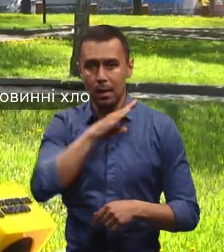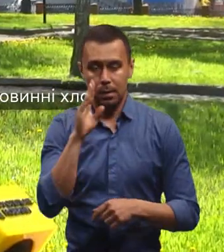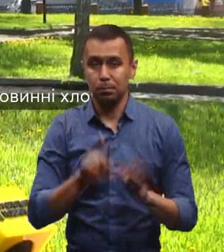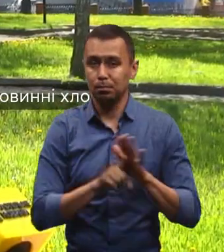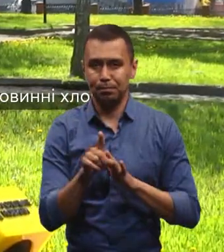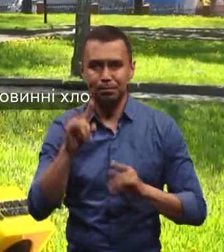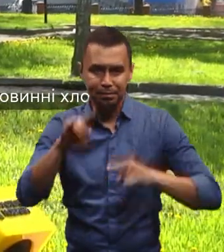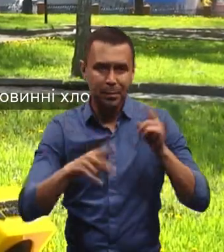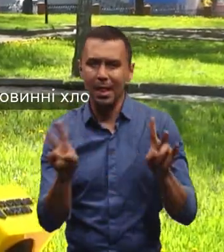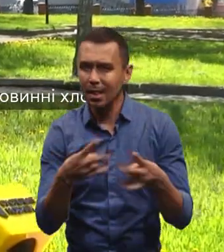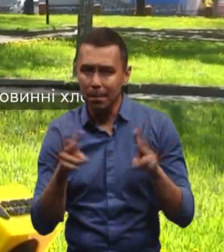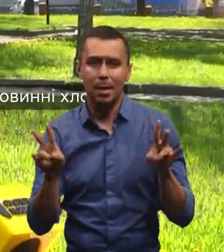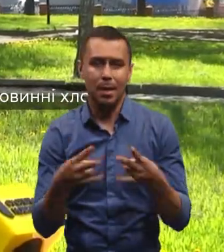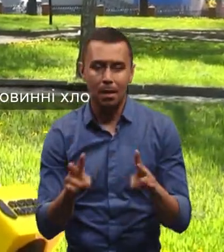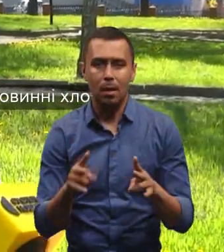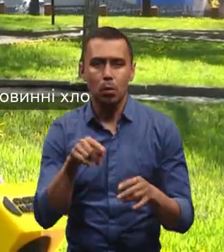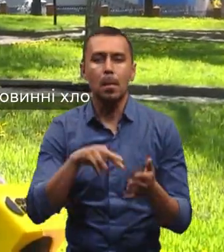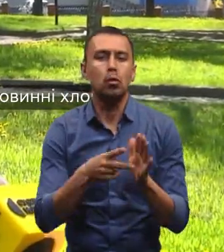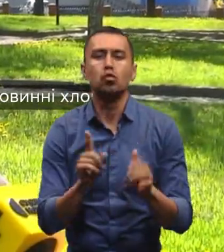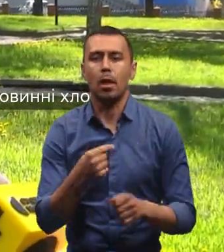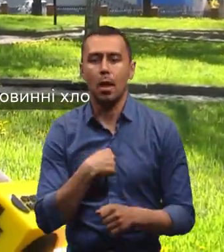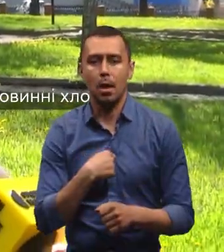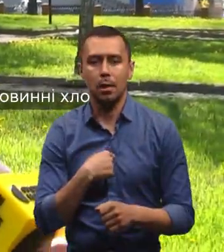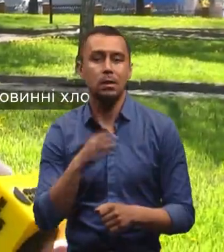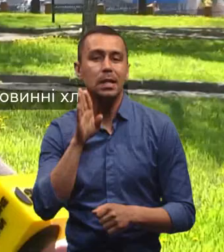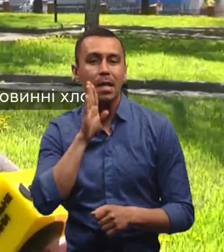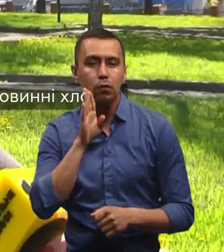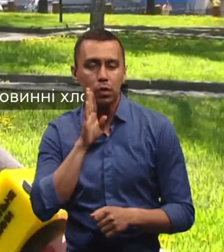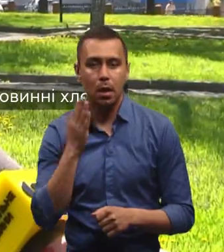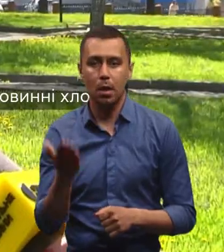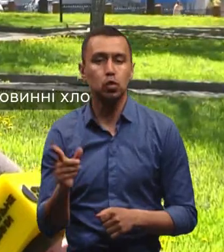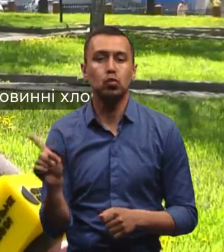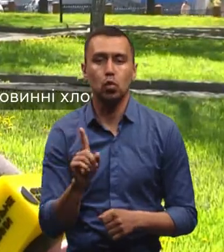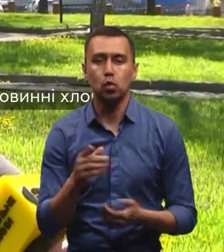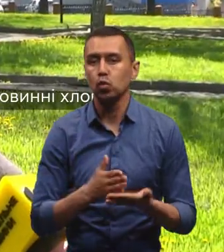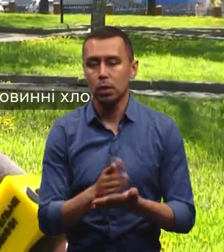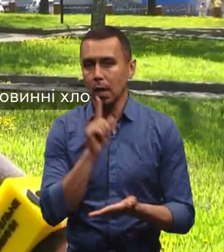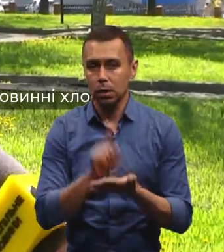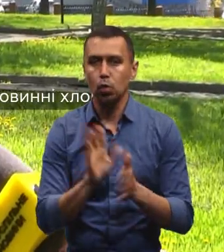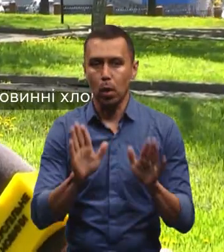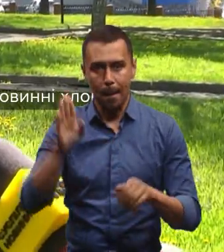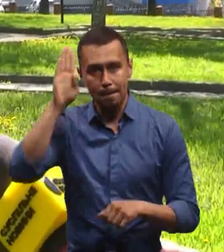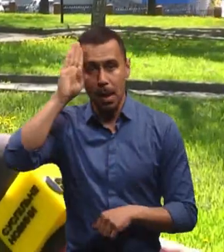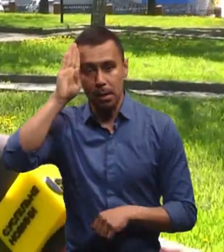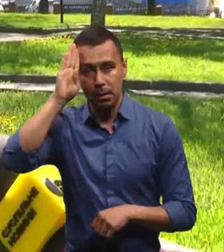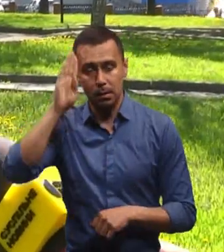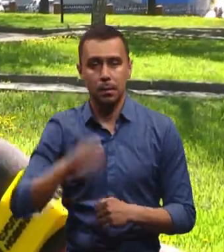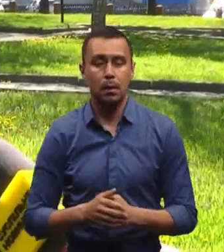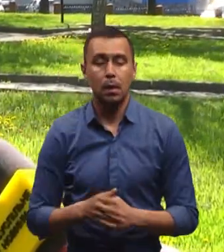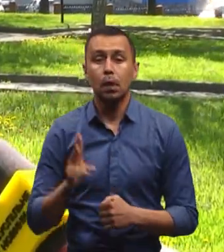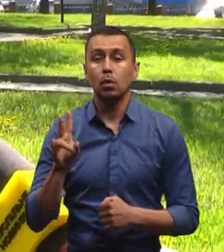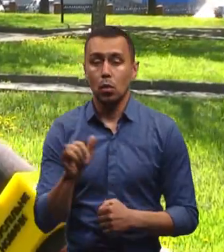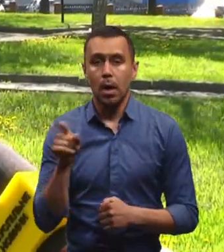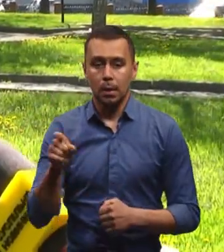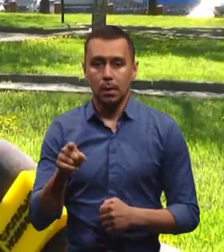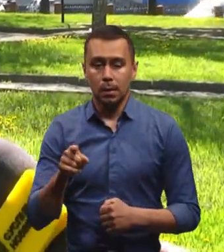да, отговаривали в том плане, что я девушка, что служить должны парни. Ну,